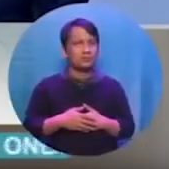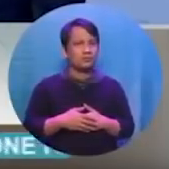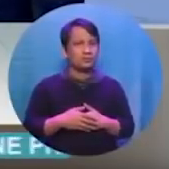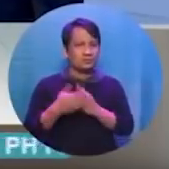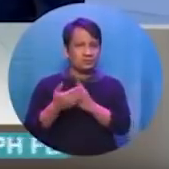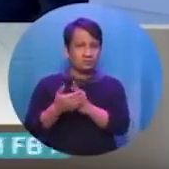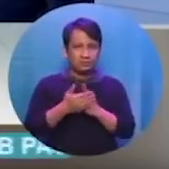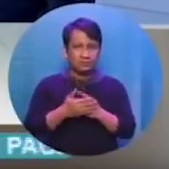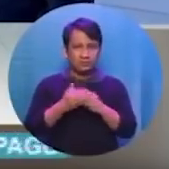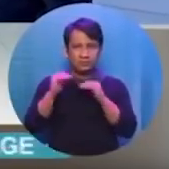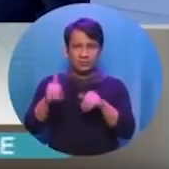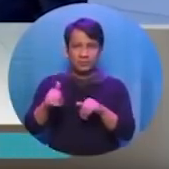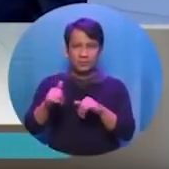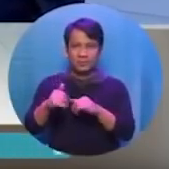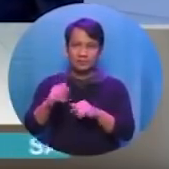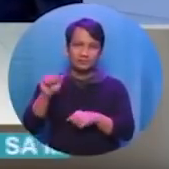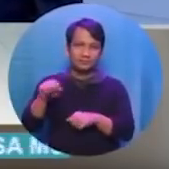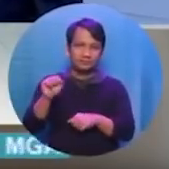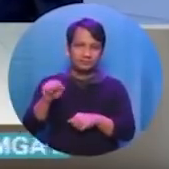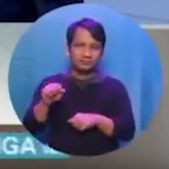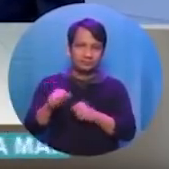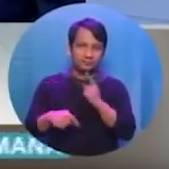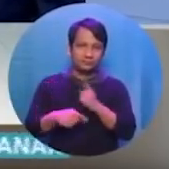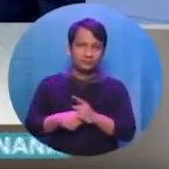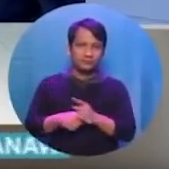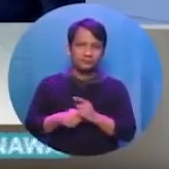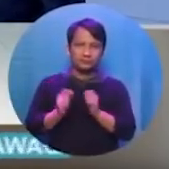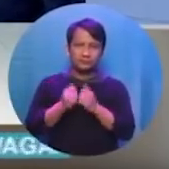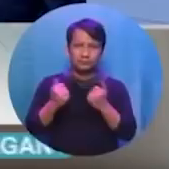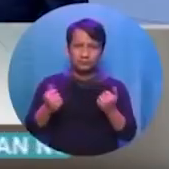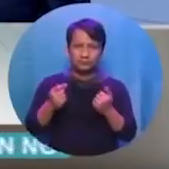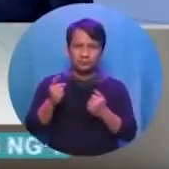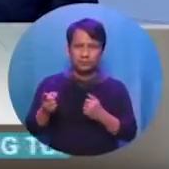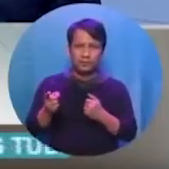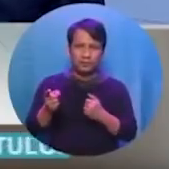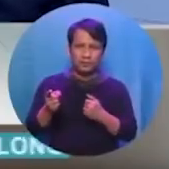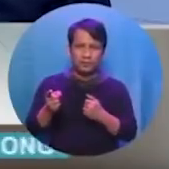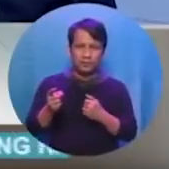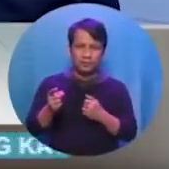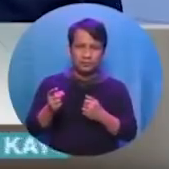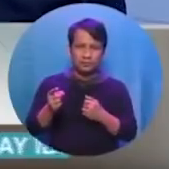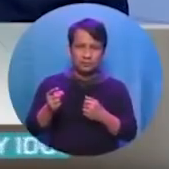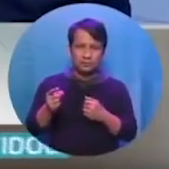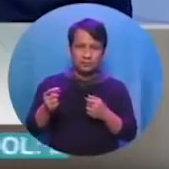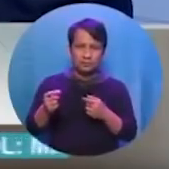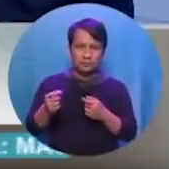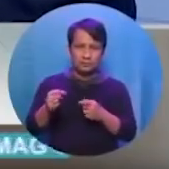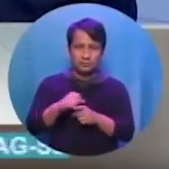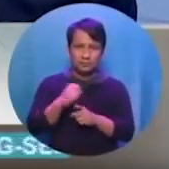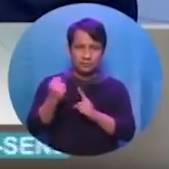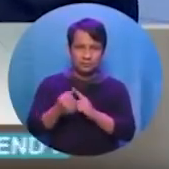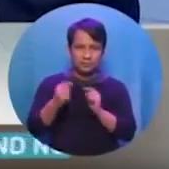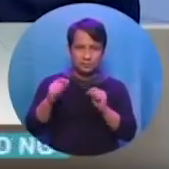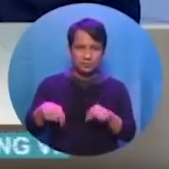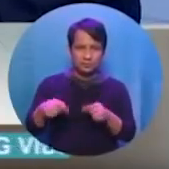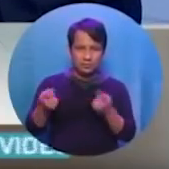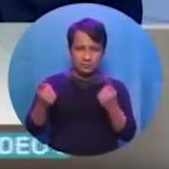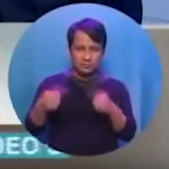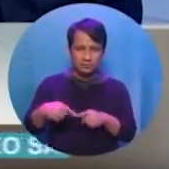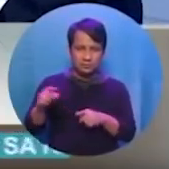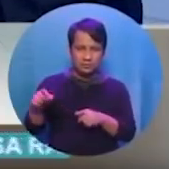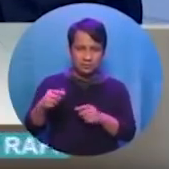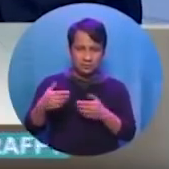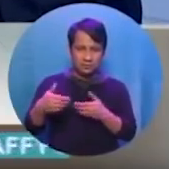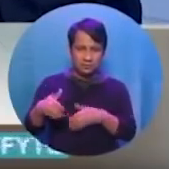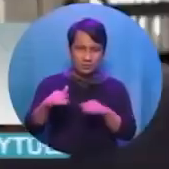naka-quarantine lang po kayo? Opo. Kumusta naman po yung kalagayan dyan, sitwasyon dyan sa Hawaii?